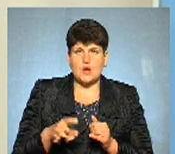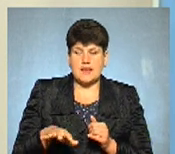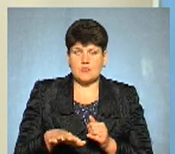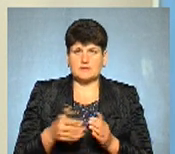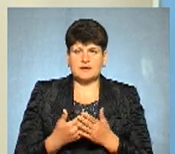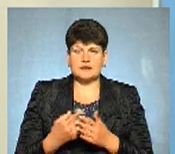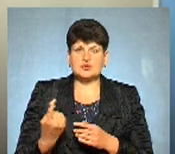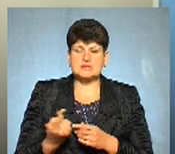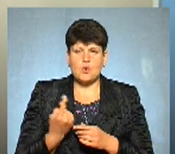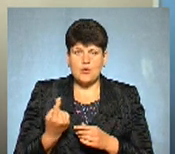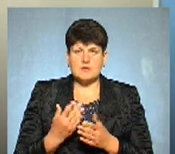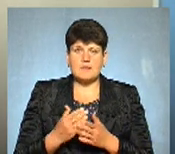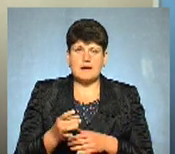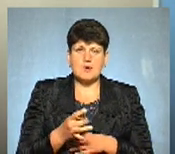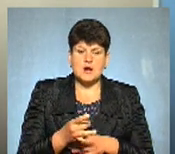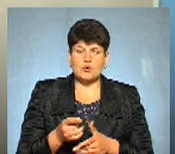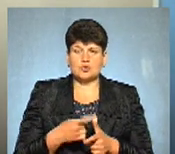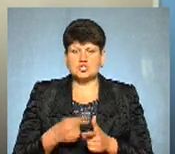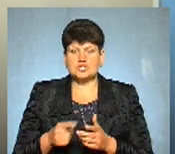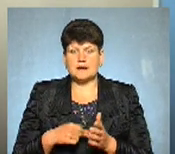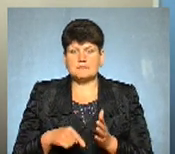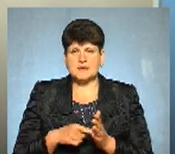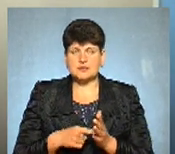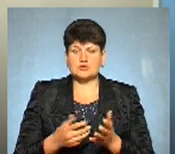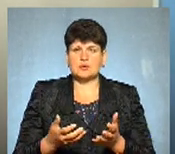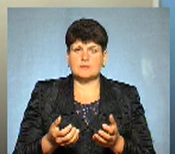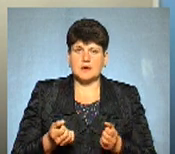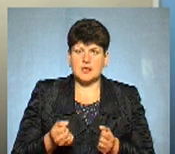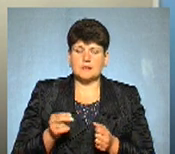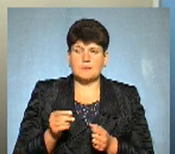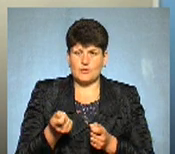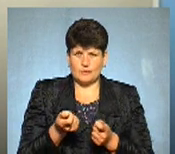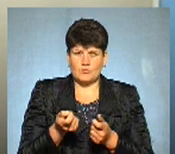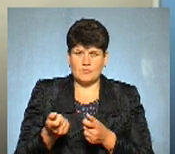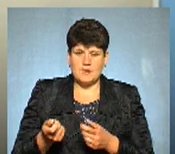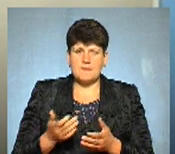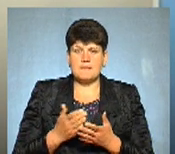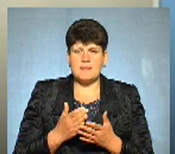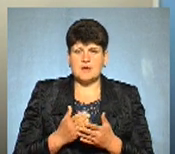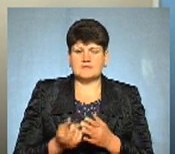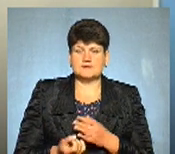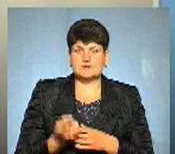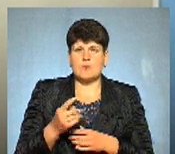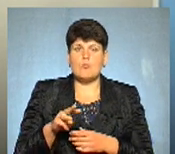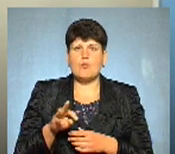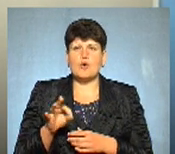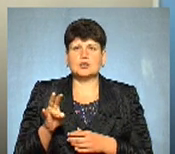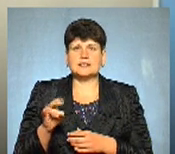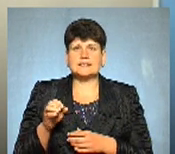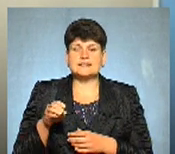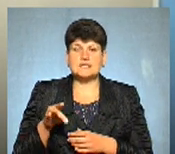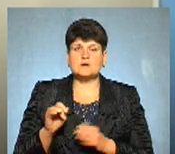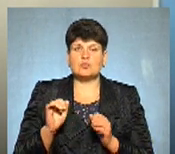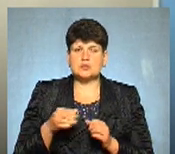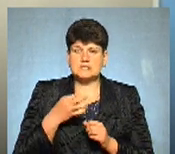Якщо це область, то маємо, наприклад, район чи місто. Якщо розбирати по крупинках, наприклад, мали ми спалах Монастириську, тобто вважати можна,